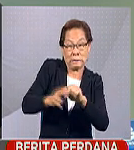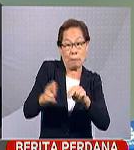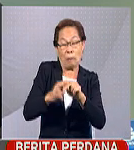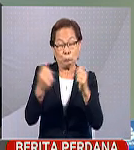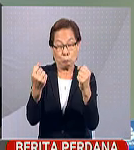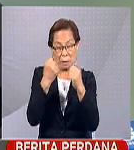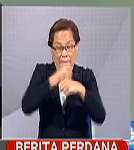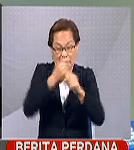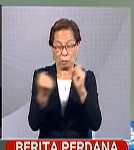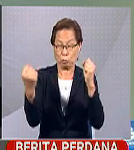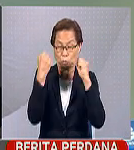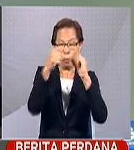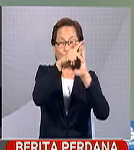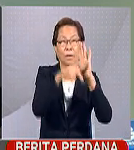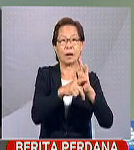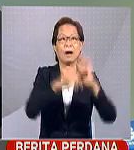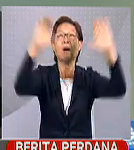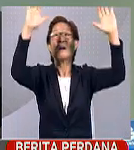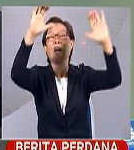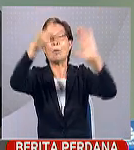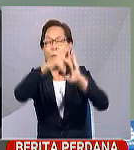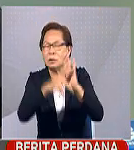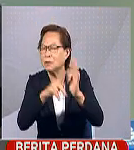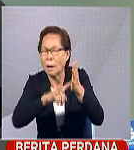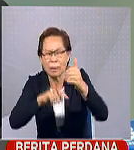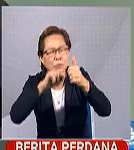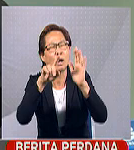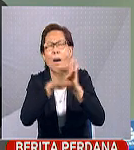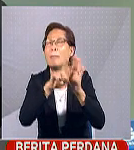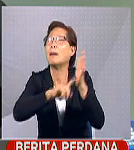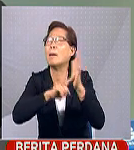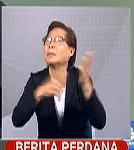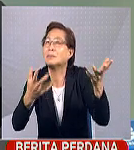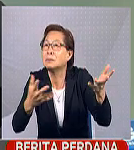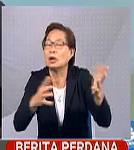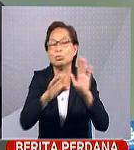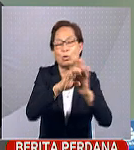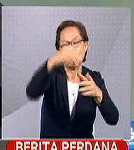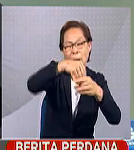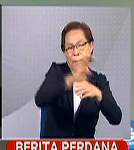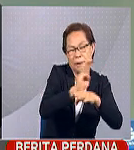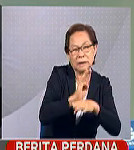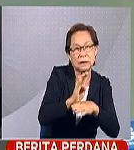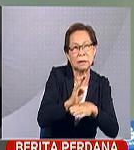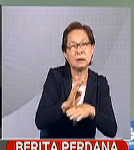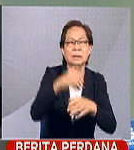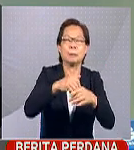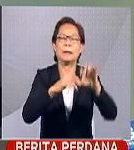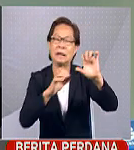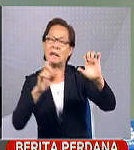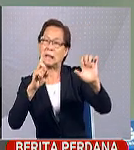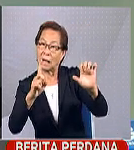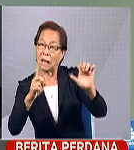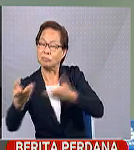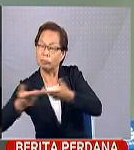policy. Cloud policy apa dia sebagai contoh. Dalam bisnes tentulah e-dagang dan